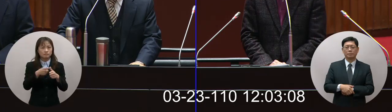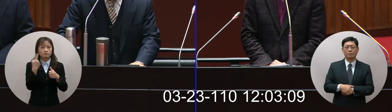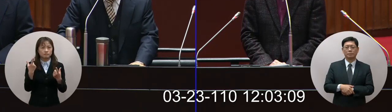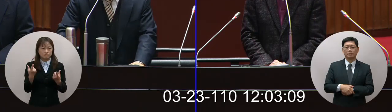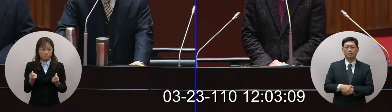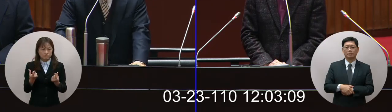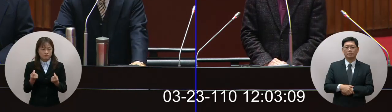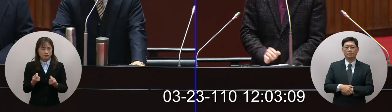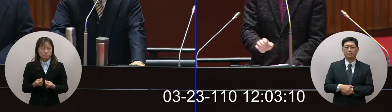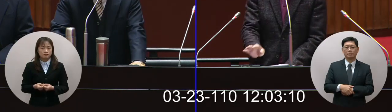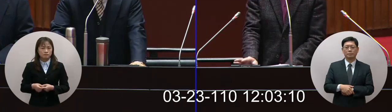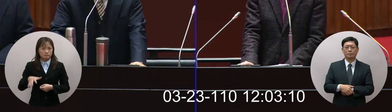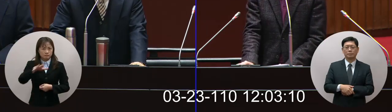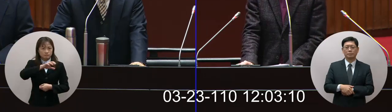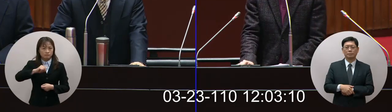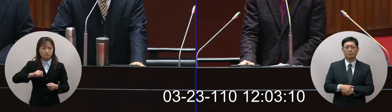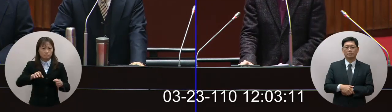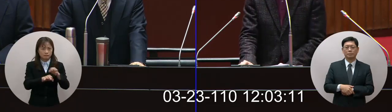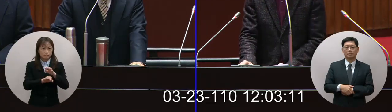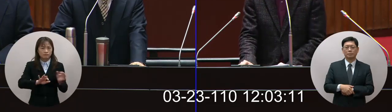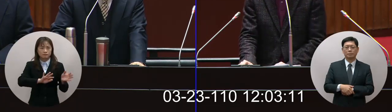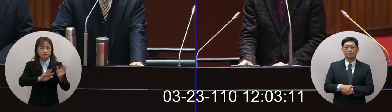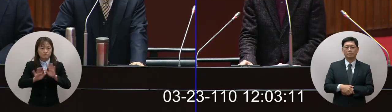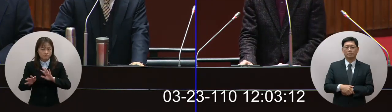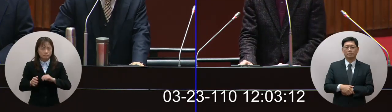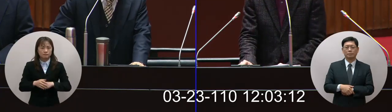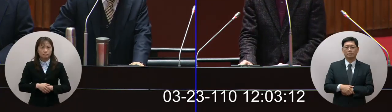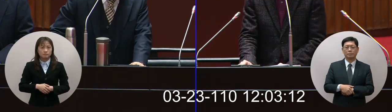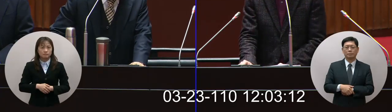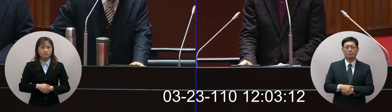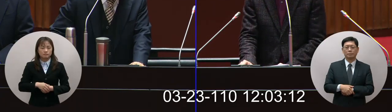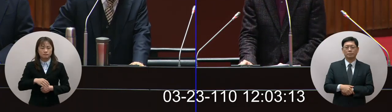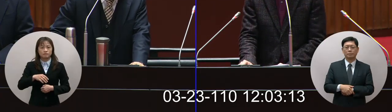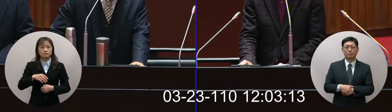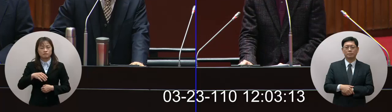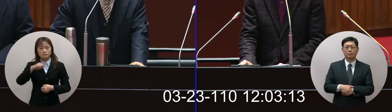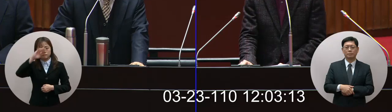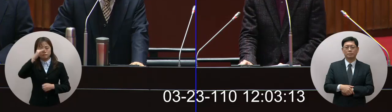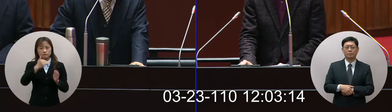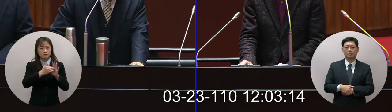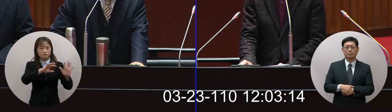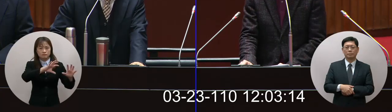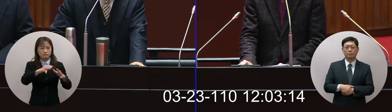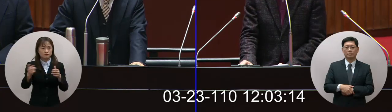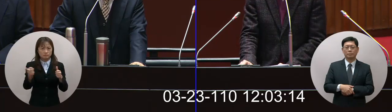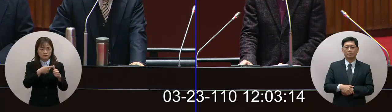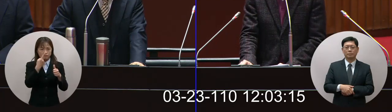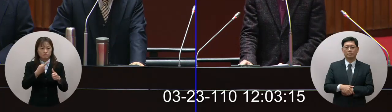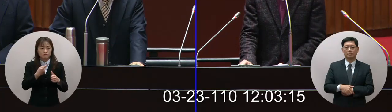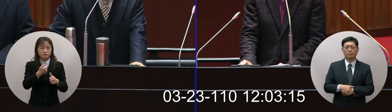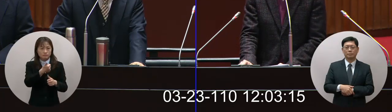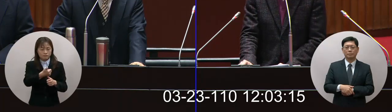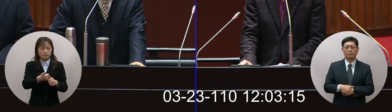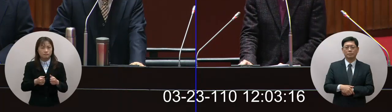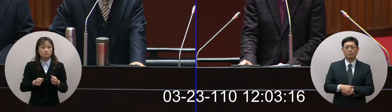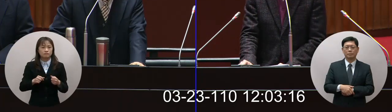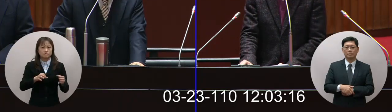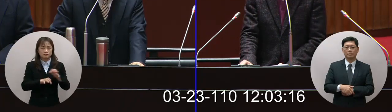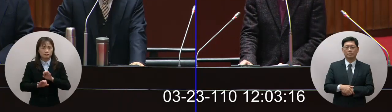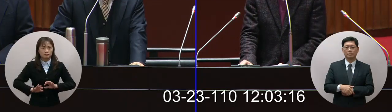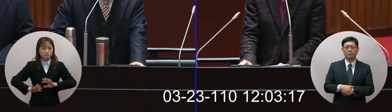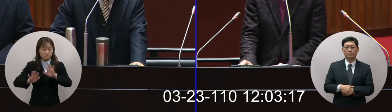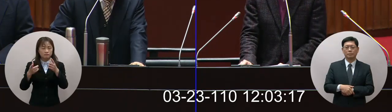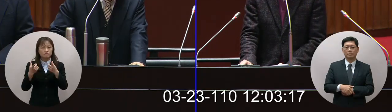况，我们整个来说，不但防疫世界第一，经济的发展成绩也是最